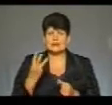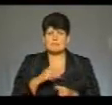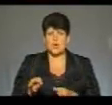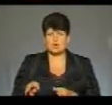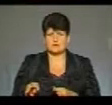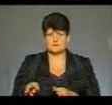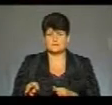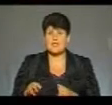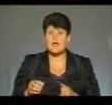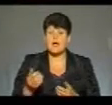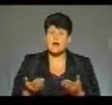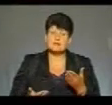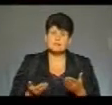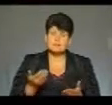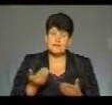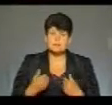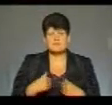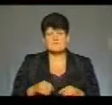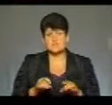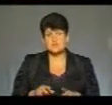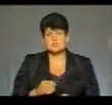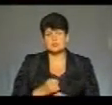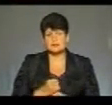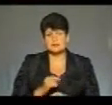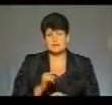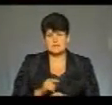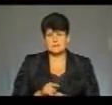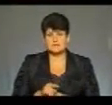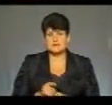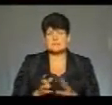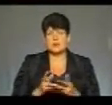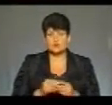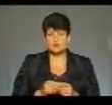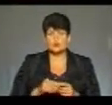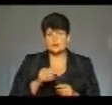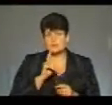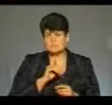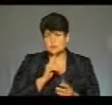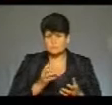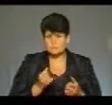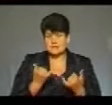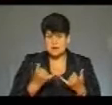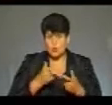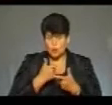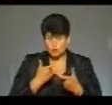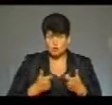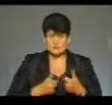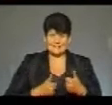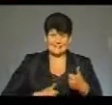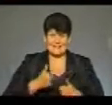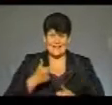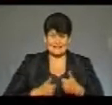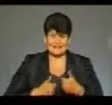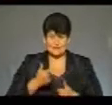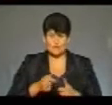мільйони. Але ми вирішили їх зробити за рахунок експлуатаційного утримання, тому що якщо зараз оголошувати тендер, чи тоді оголошувати